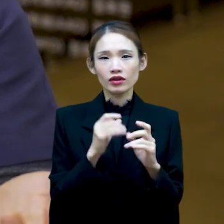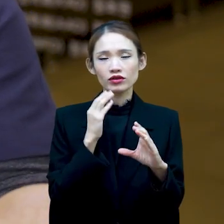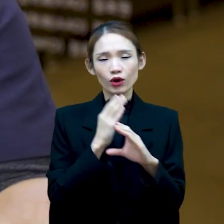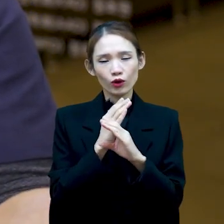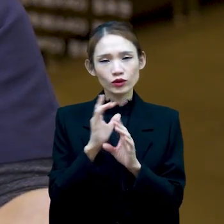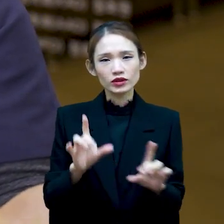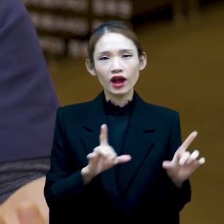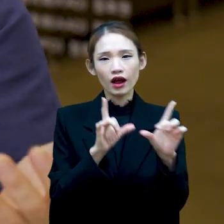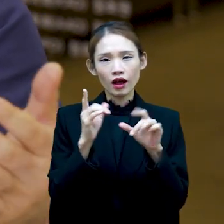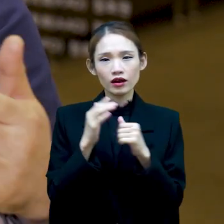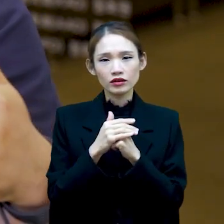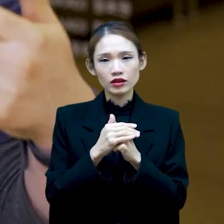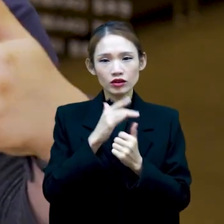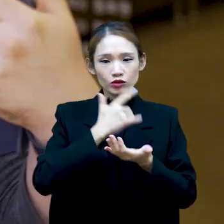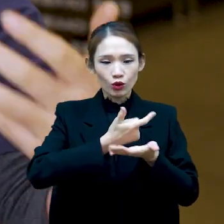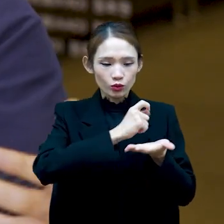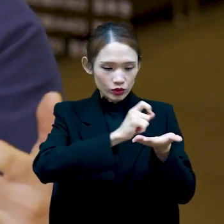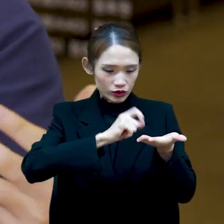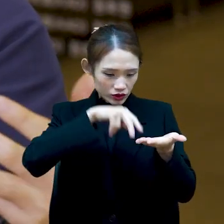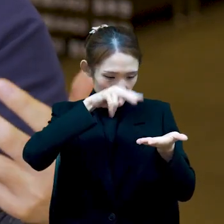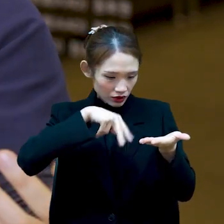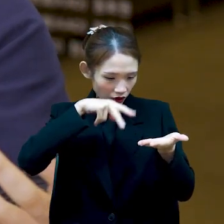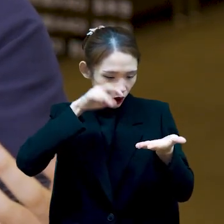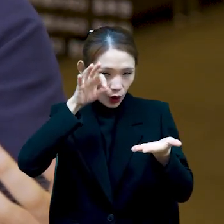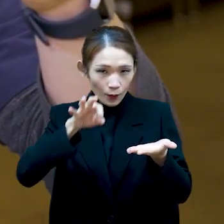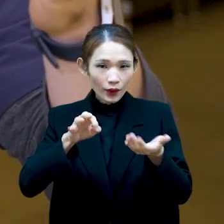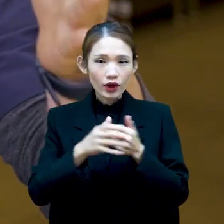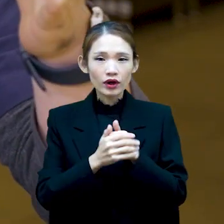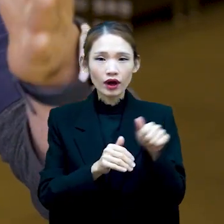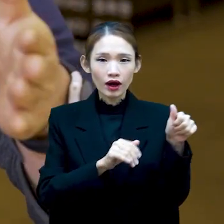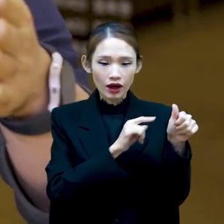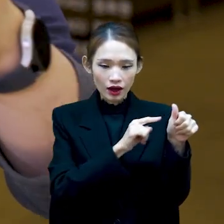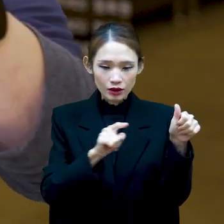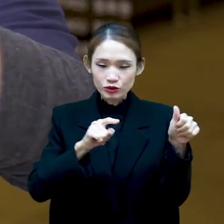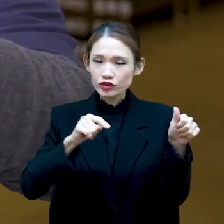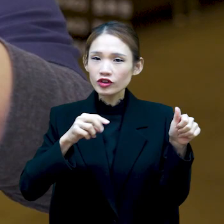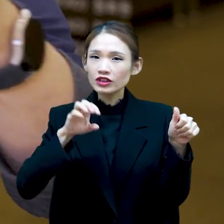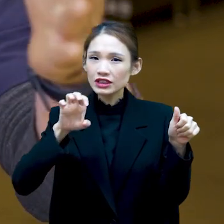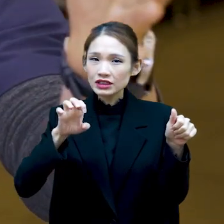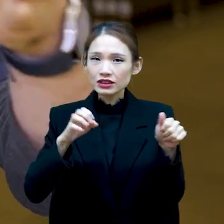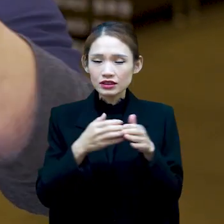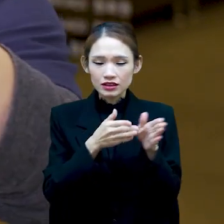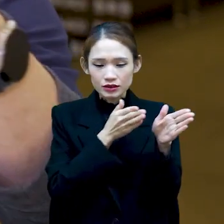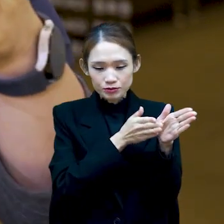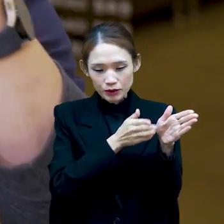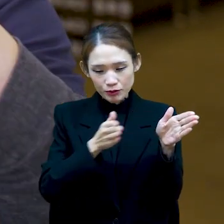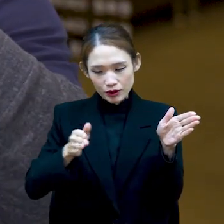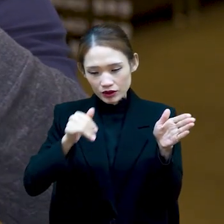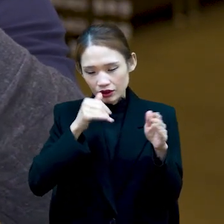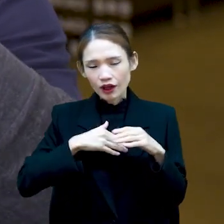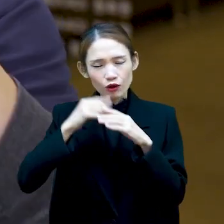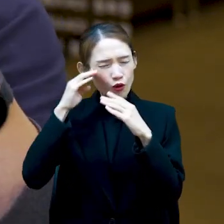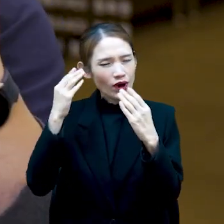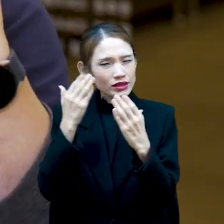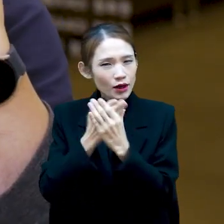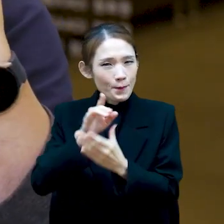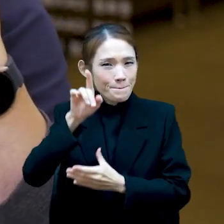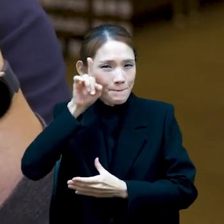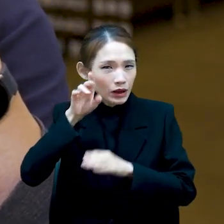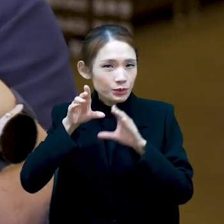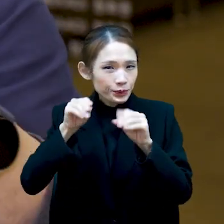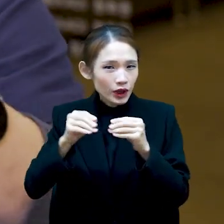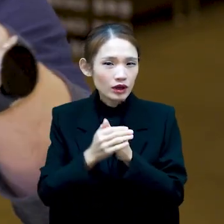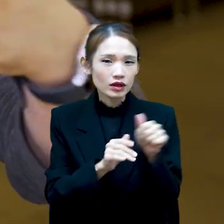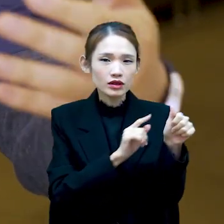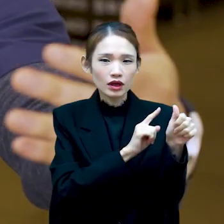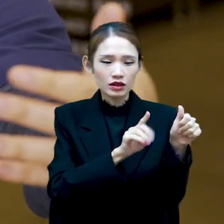그렇게 하다가 이제 어느 순간 논문도 많이 찾아보고 했더니 아시아 A부터 E까지 이제 신경 등급이 있는데 나는 완전 마비니까